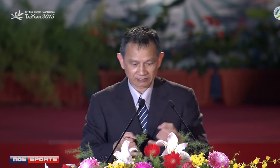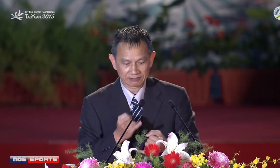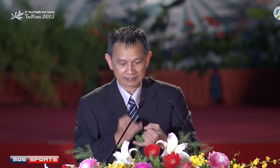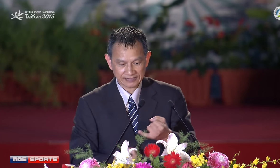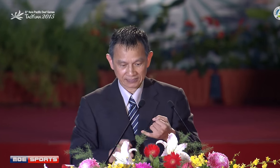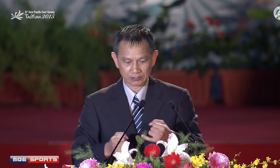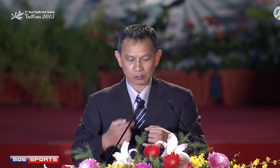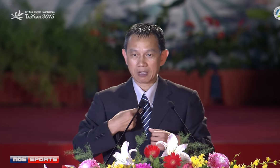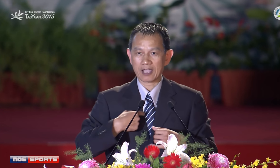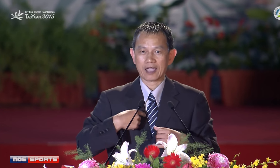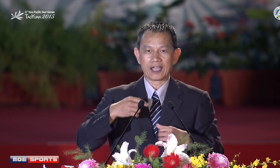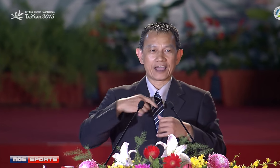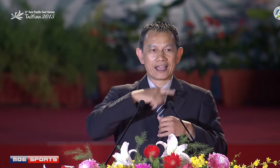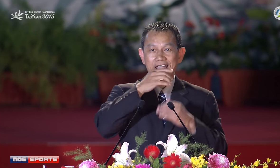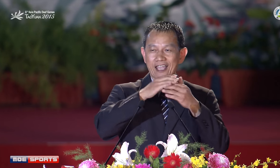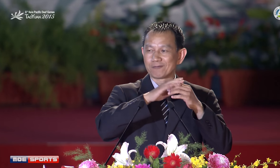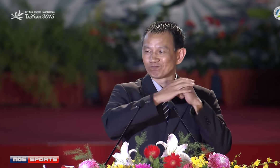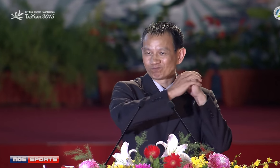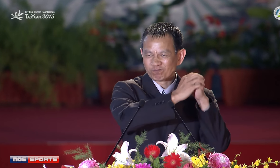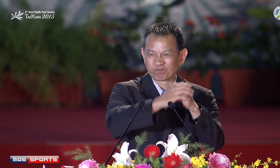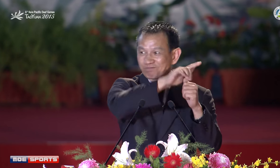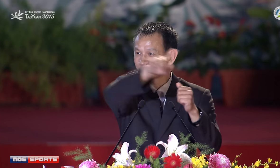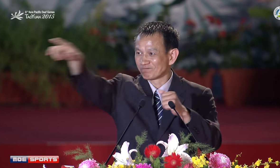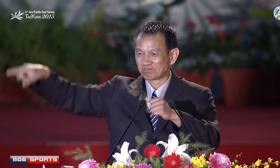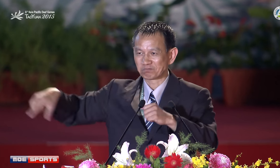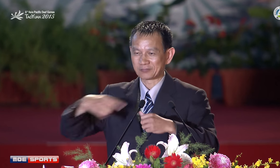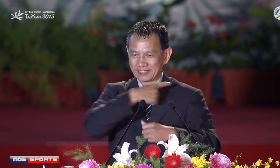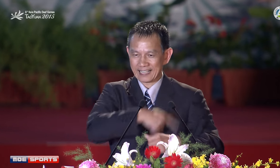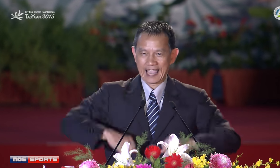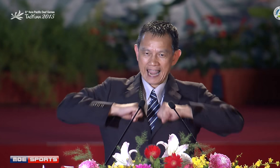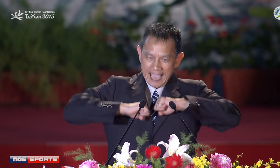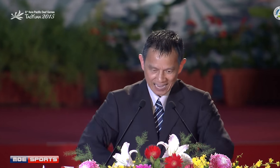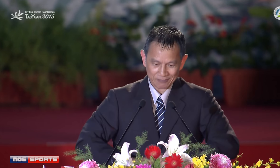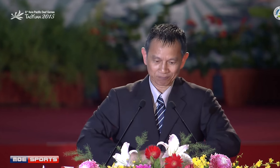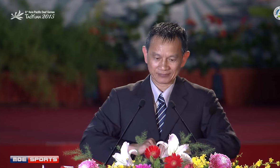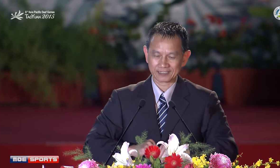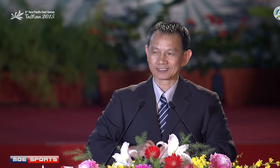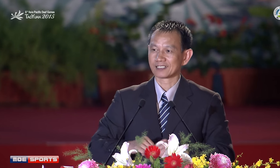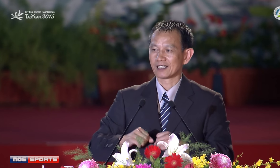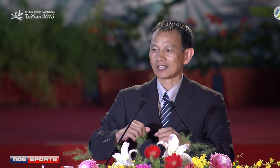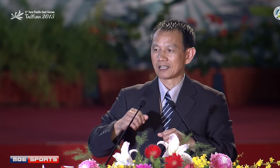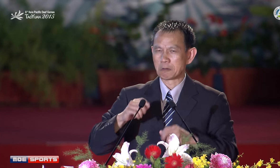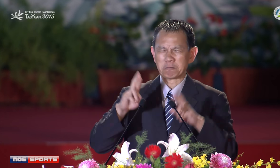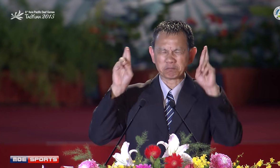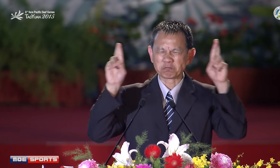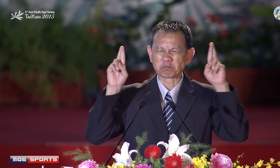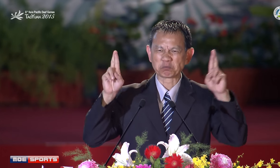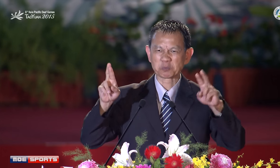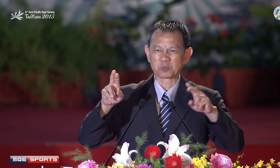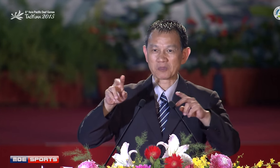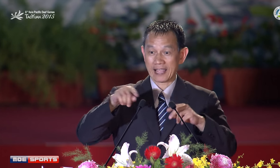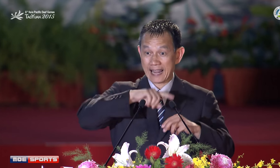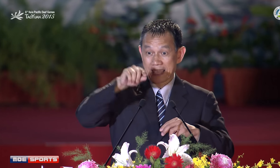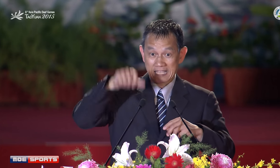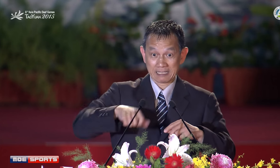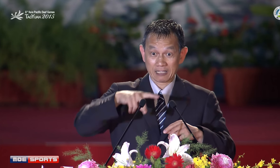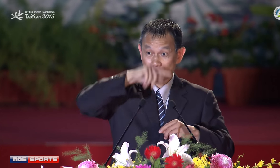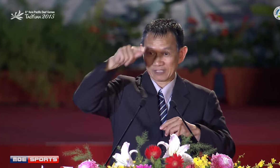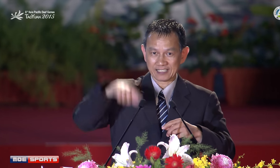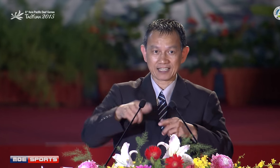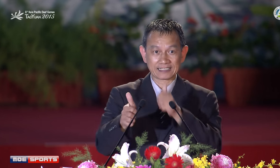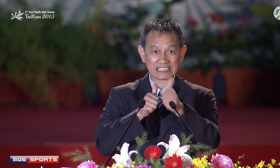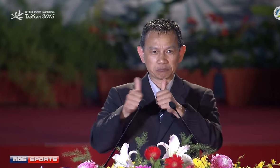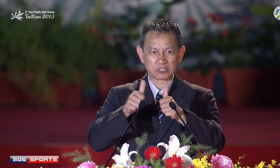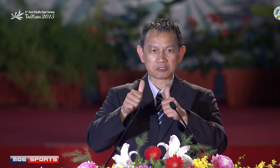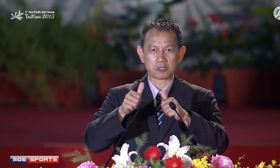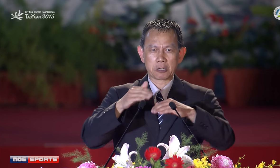如今又在帮助我们办理亚太听障运动会，非常的感谢。最后要祝福大家身体